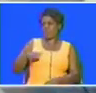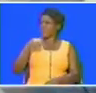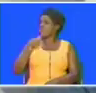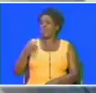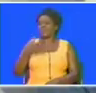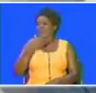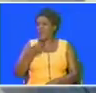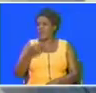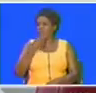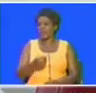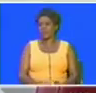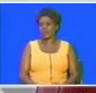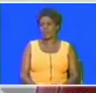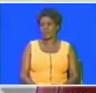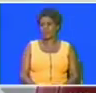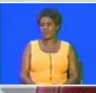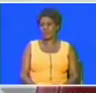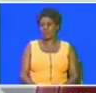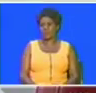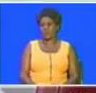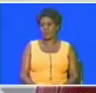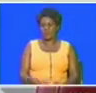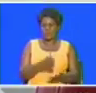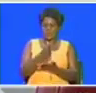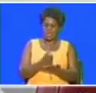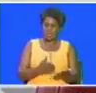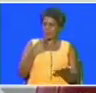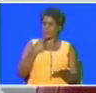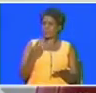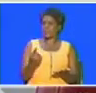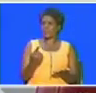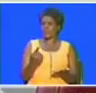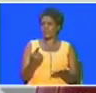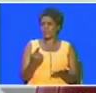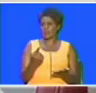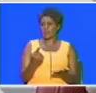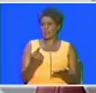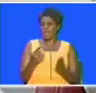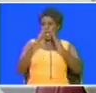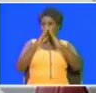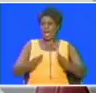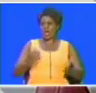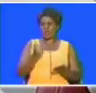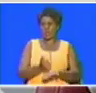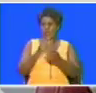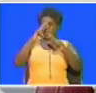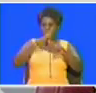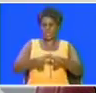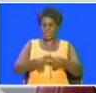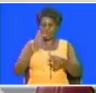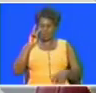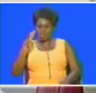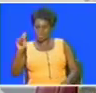jukumu la baba. Bikifimbo, kuna wale ambao husema huyo mhudumu wa nyumbani hapaswi kuketi nao wakiangalia